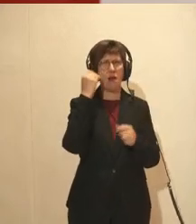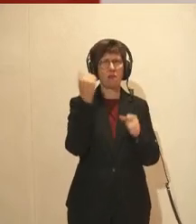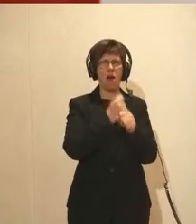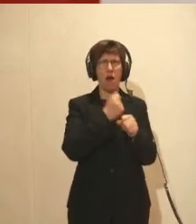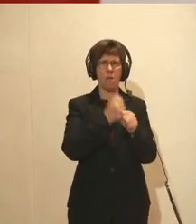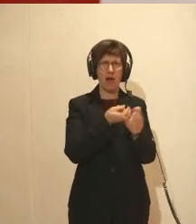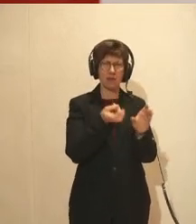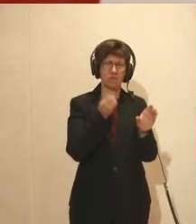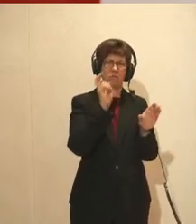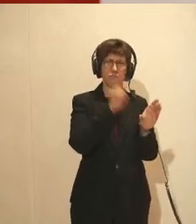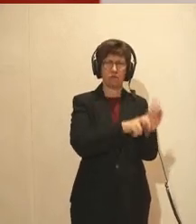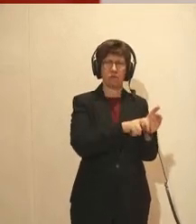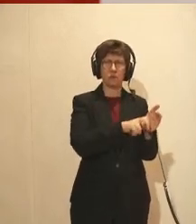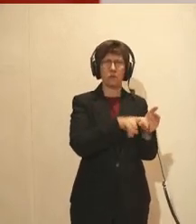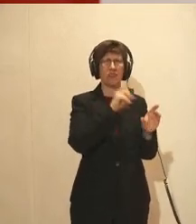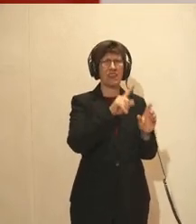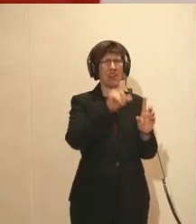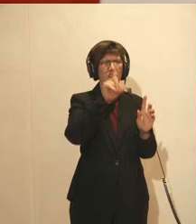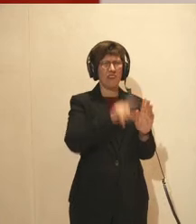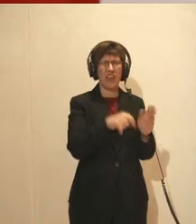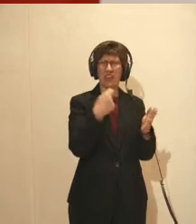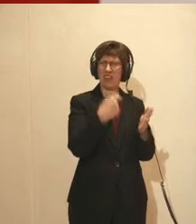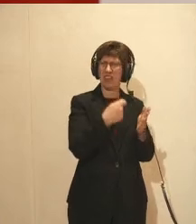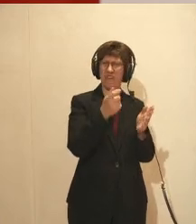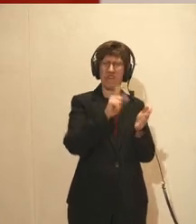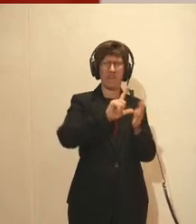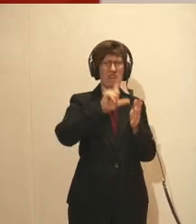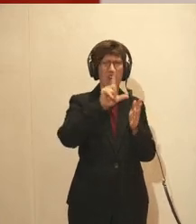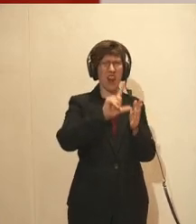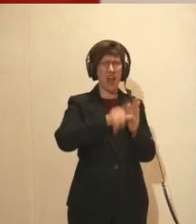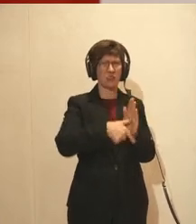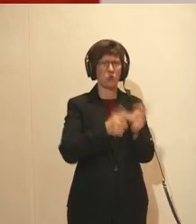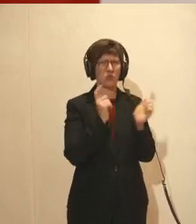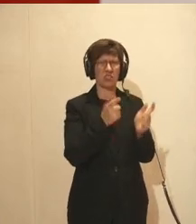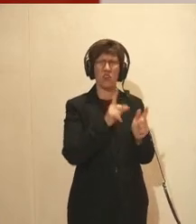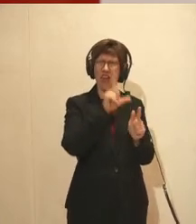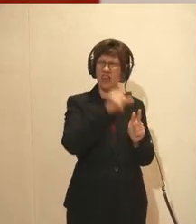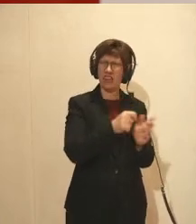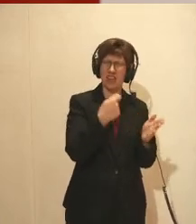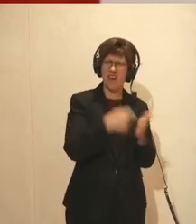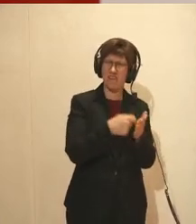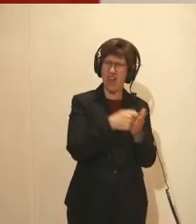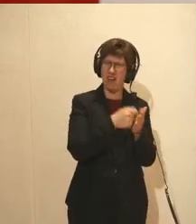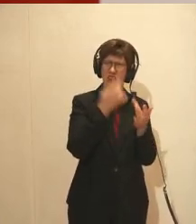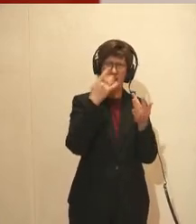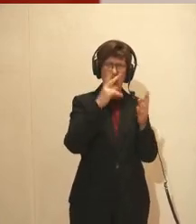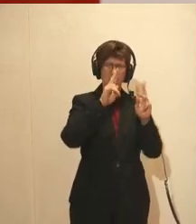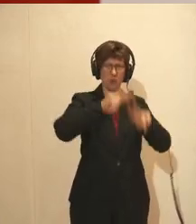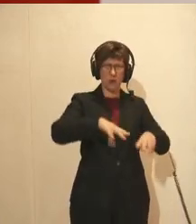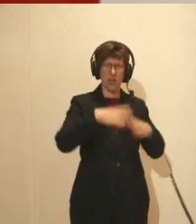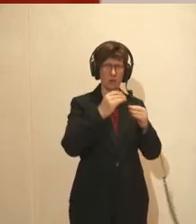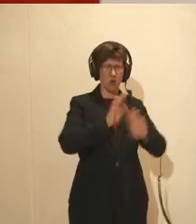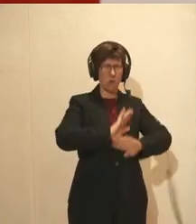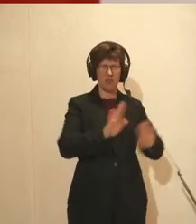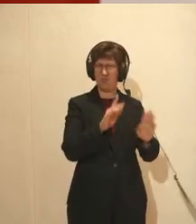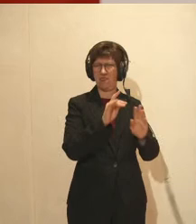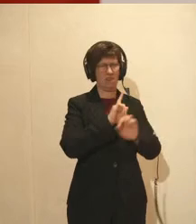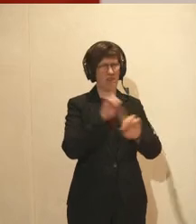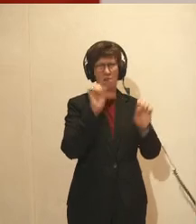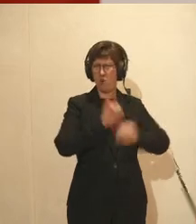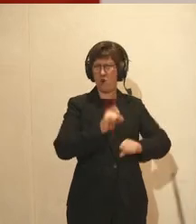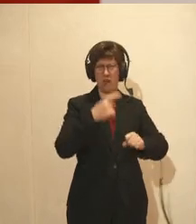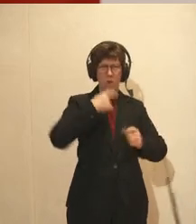tätig ist dann ist man nicht weniger teil der leistungsgesellschaft und derjenigen die anerkennung und ehre verdient haben und das ist